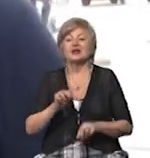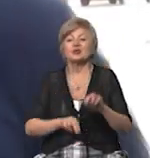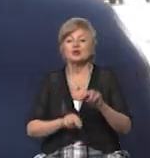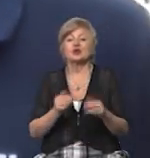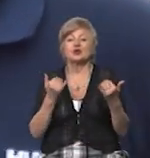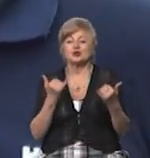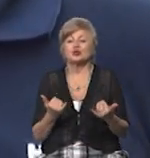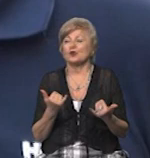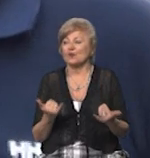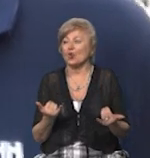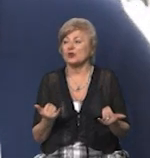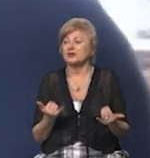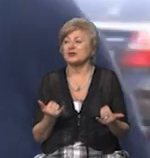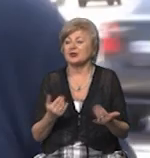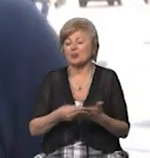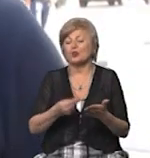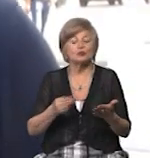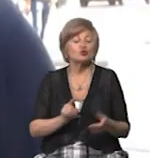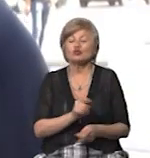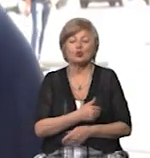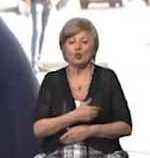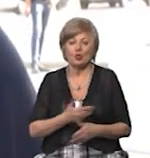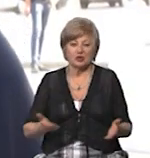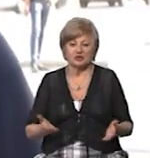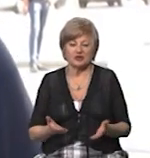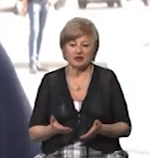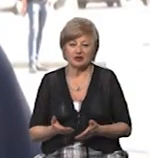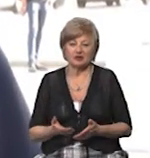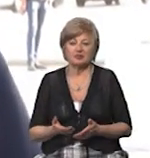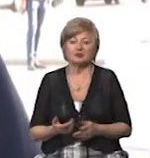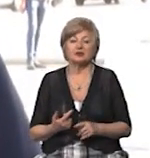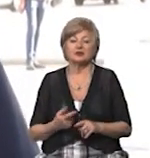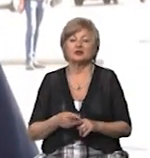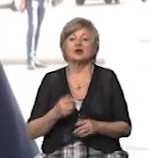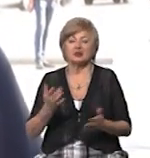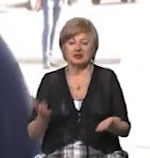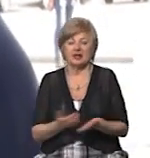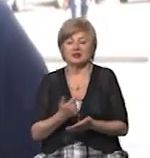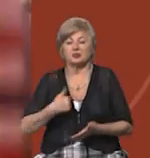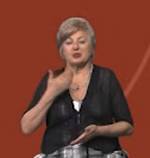день Євробудгруп. Тому підписуйте, як хочете. Ви нас усіх прекрасно знаєте у місті Запоріжжя.